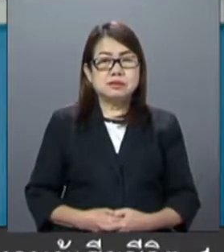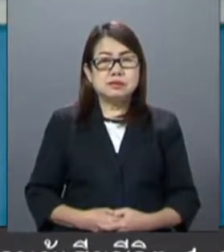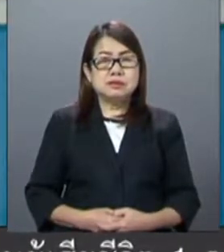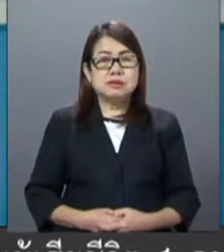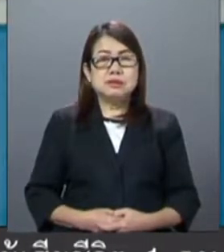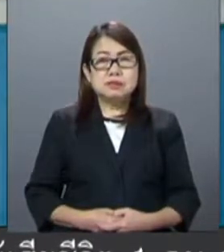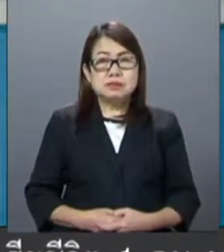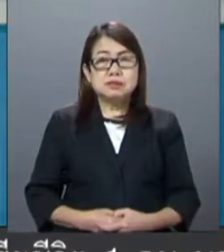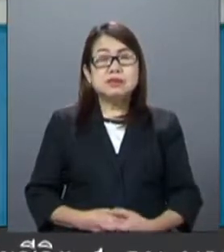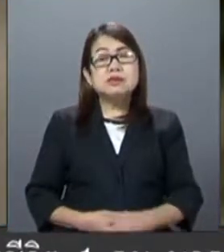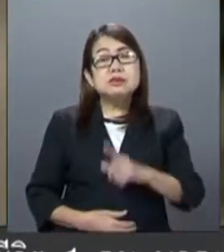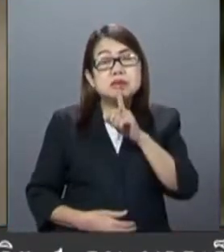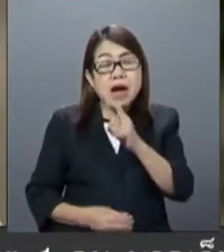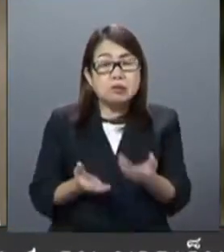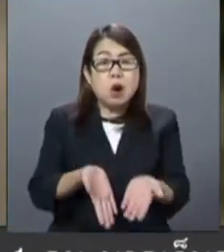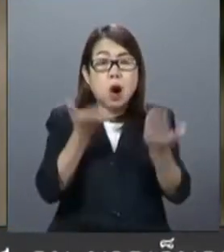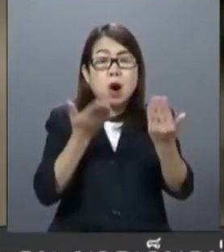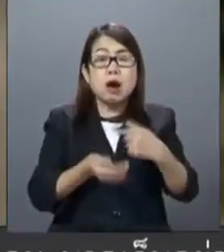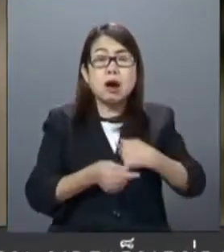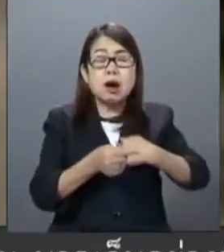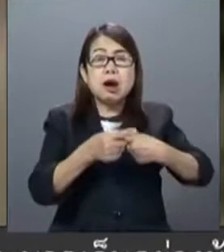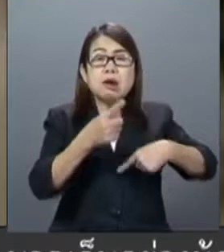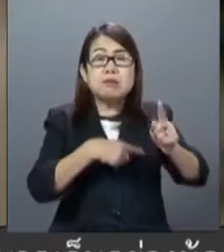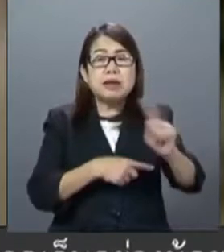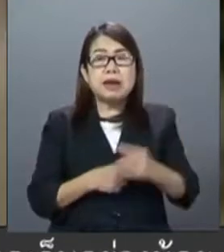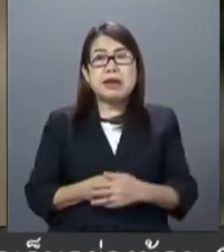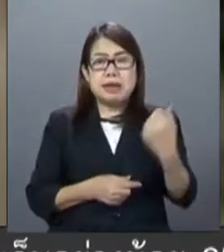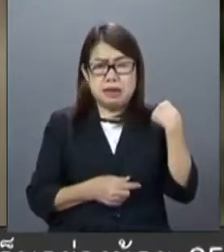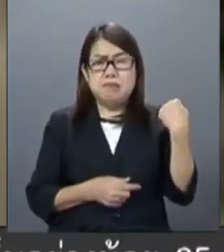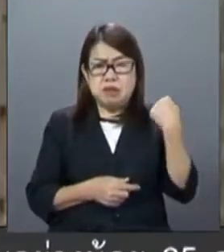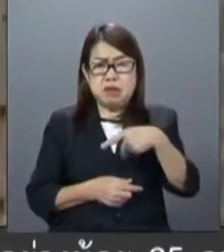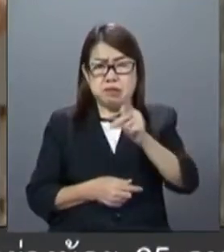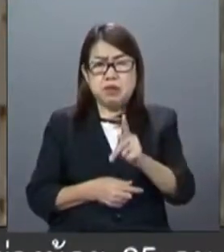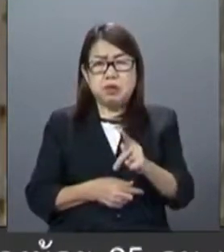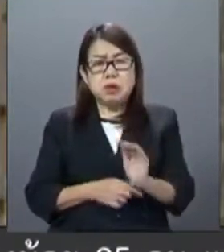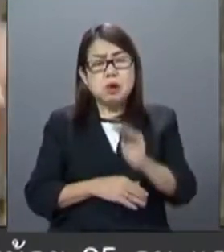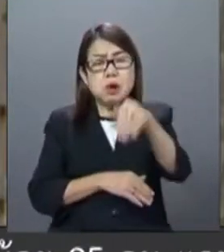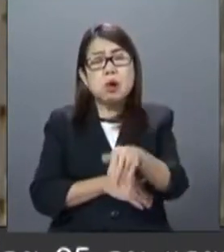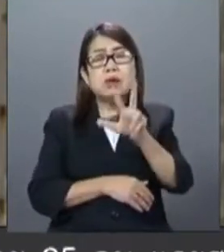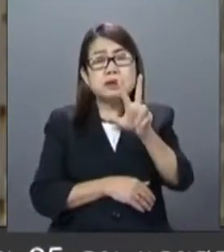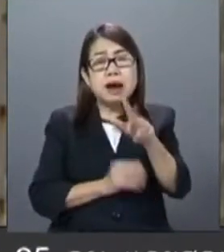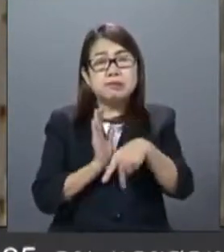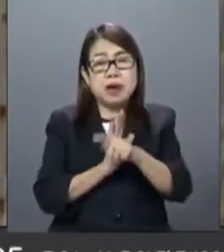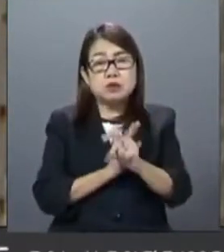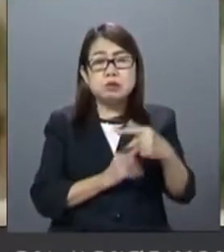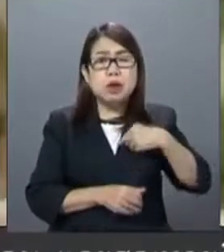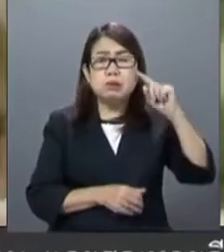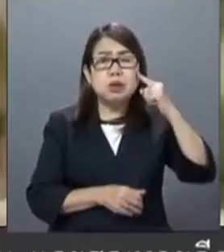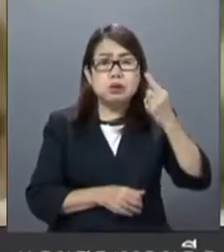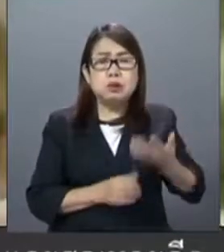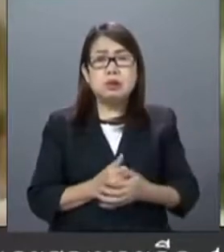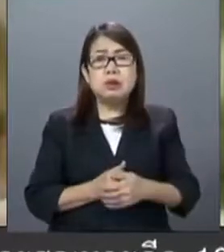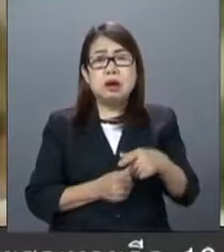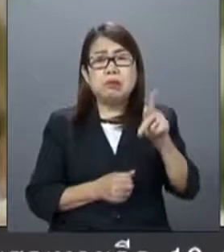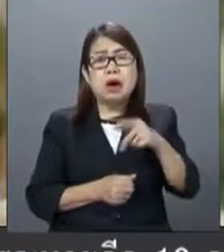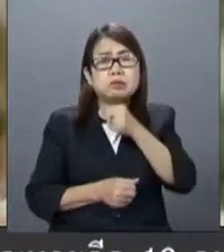เรือนแลไปไหนคิดวารุจะไปอยู่กบพี่กันนอที่รำรกการของ 3 ลุกผมกมารเหกันะครับปาก็ไม